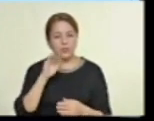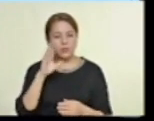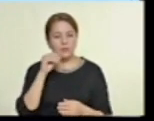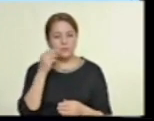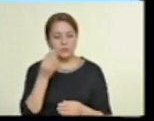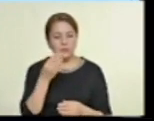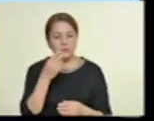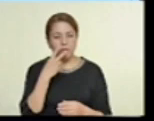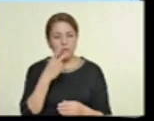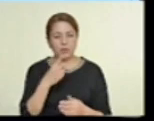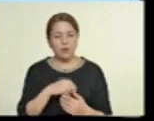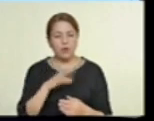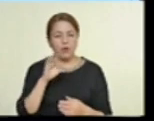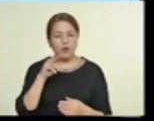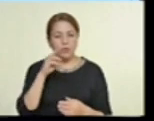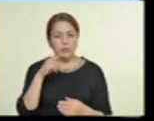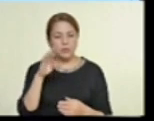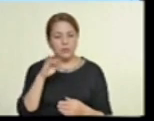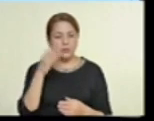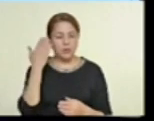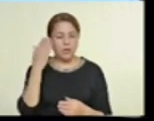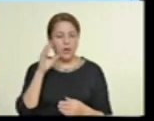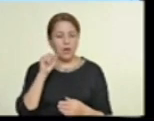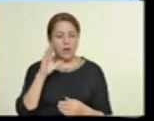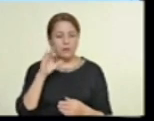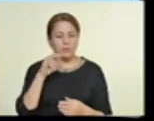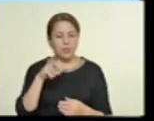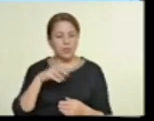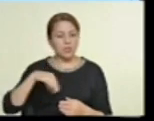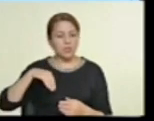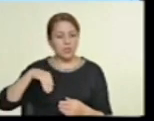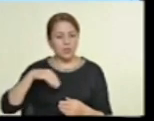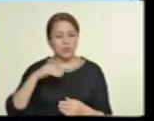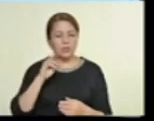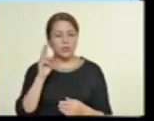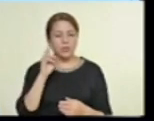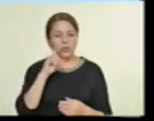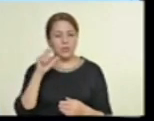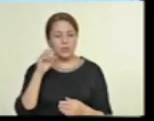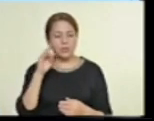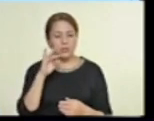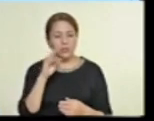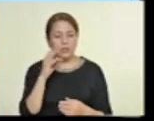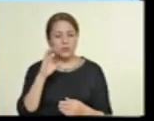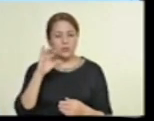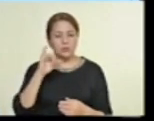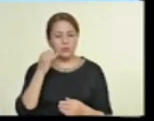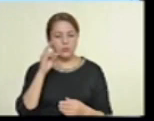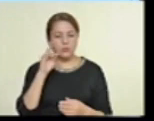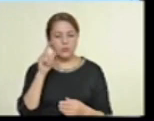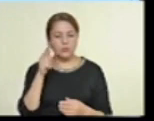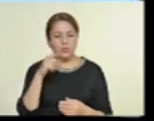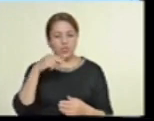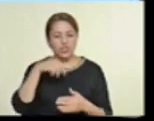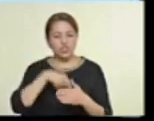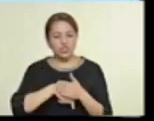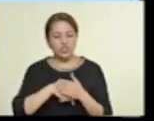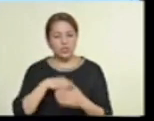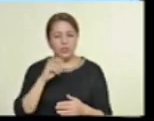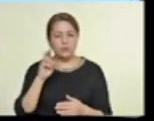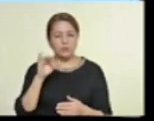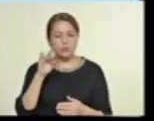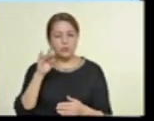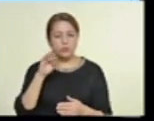esa oldin, avval, keyin, so'ng, ichida, burun